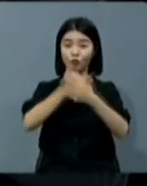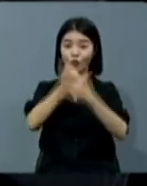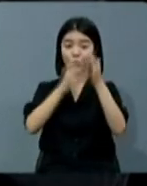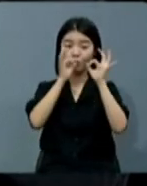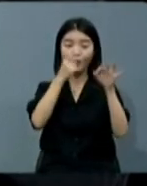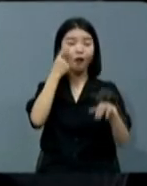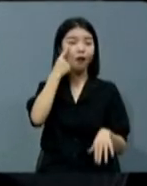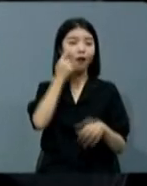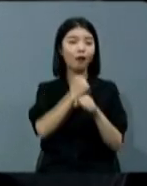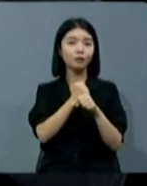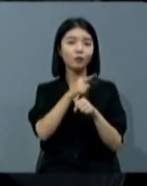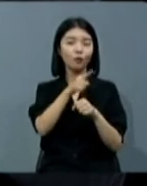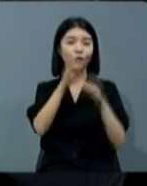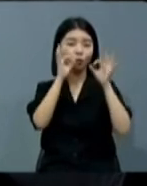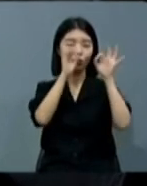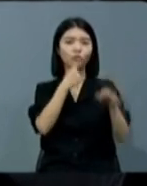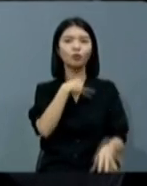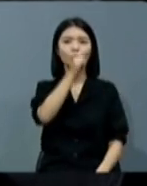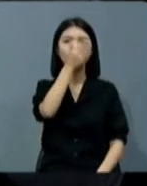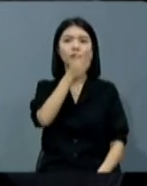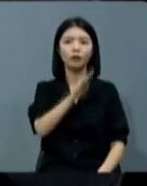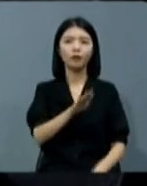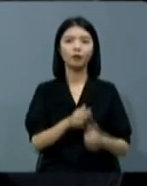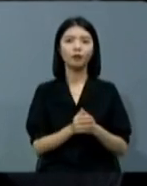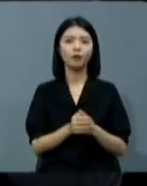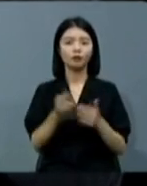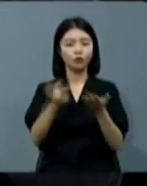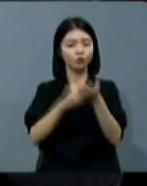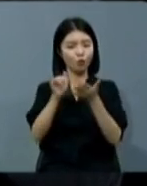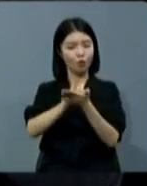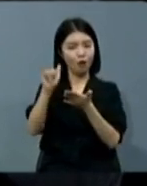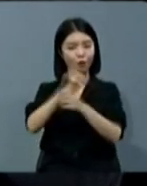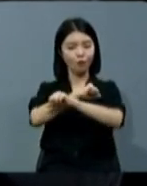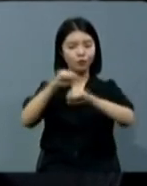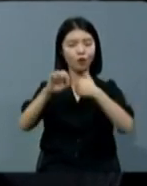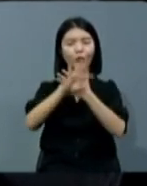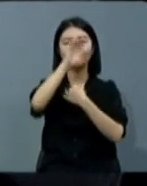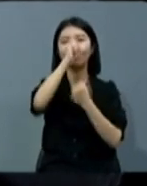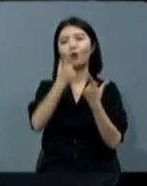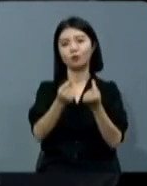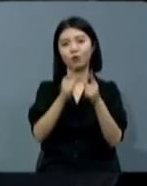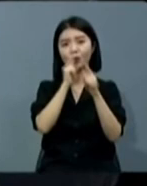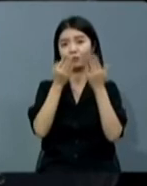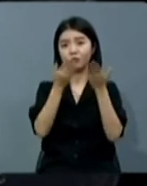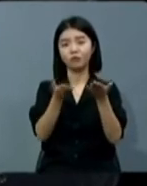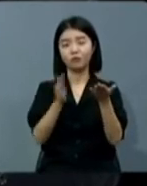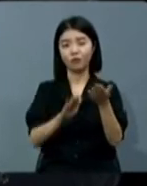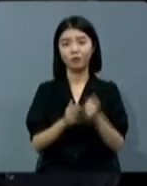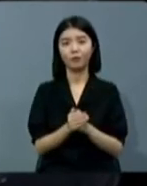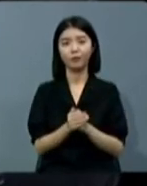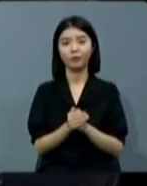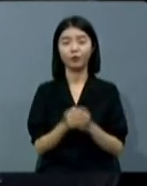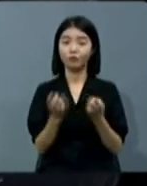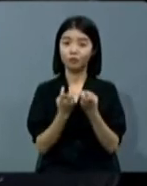해서 청공선님 유튜브를 보니까 제주공항은 확장하니 좋다고 그래 말씀하셨는데 어떻게